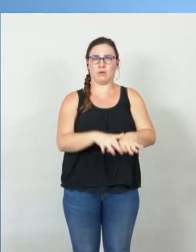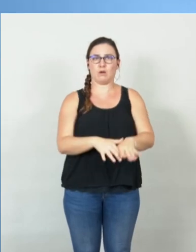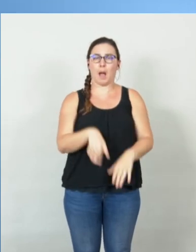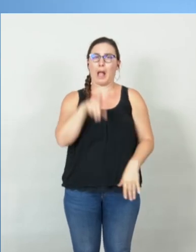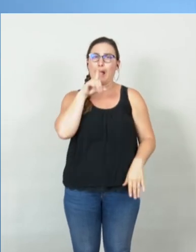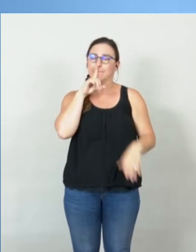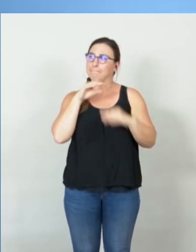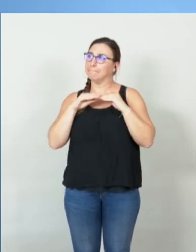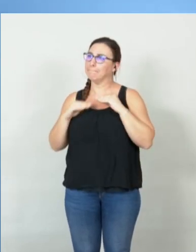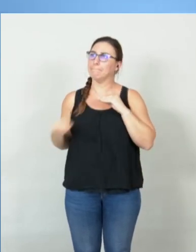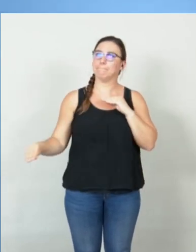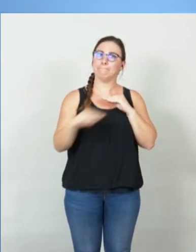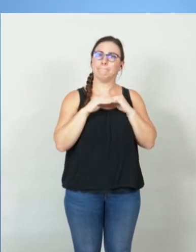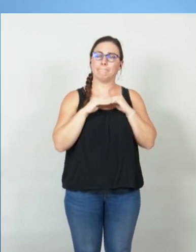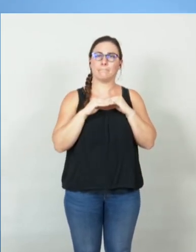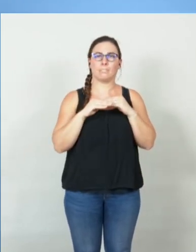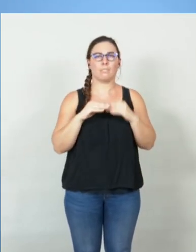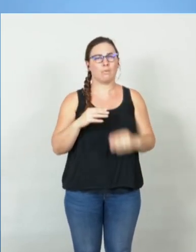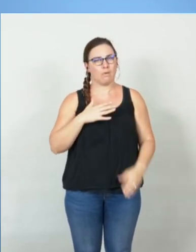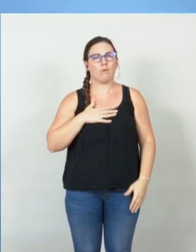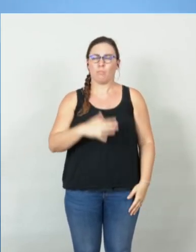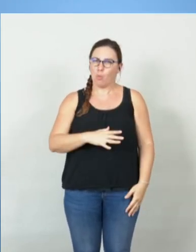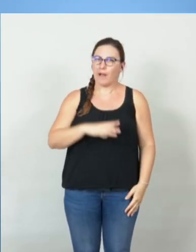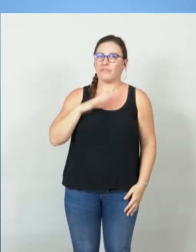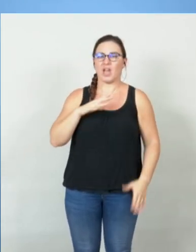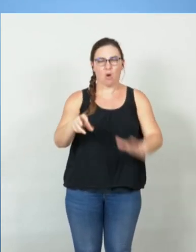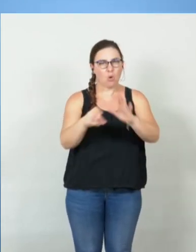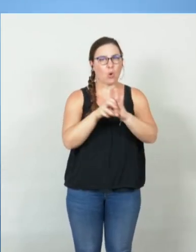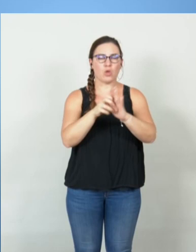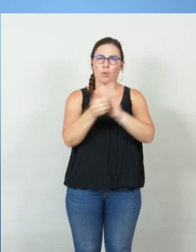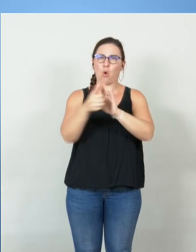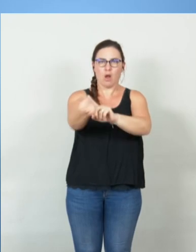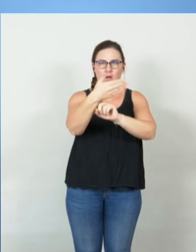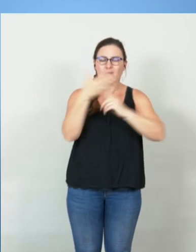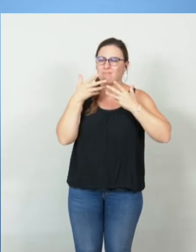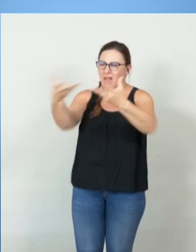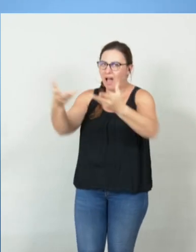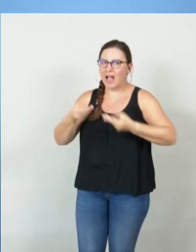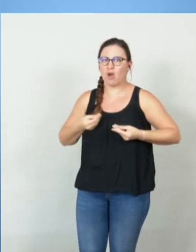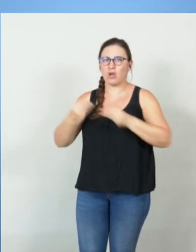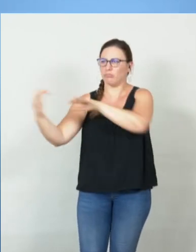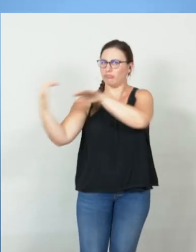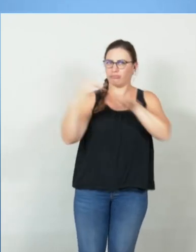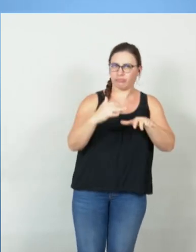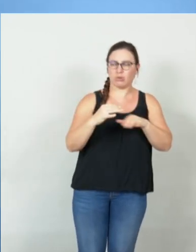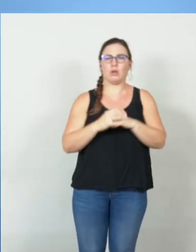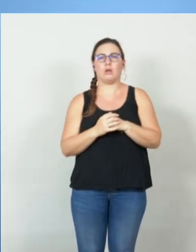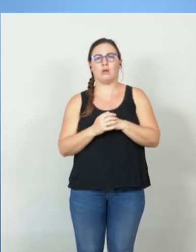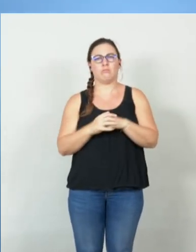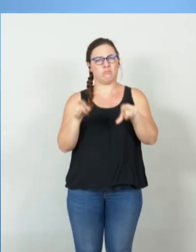et je suis fier ici de réaffirmer le rôle de Grenoble comme ville de l'hospitalité je crois en criminalisant